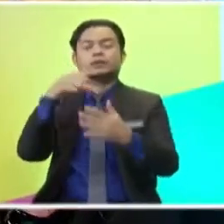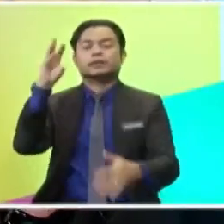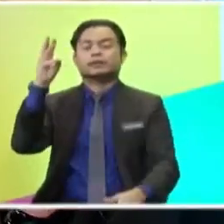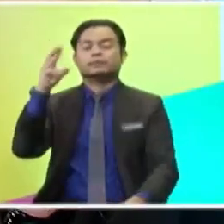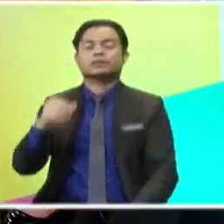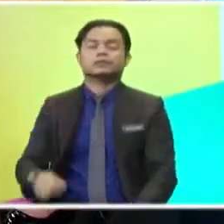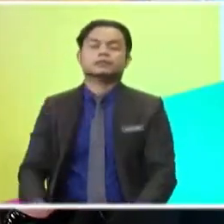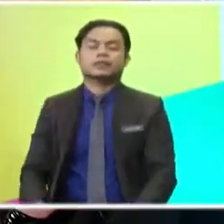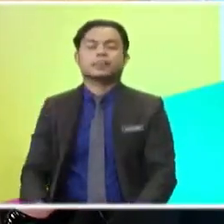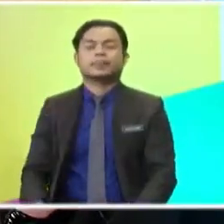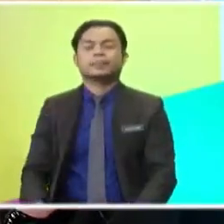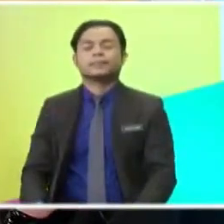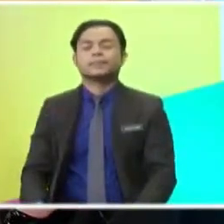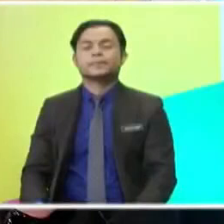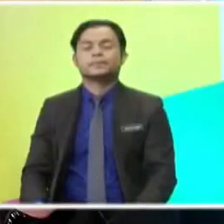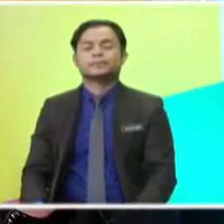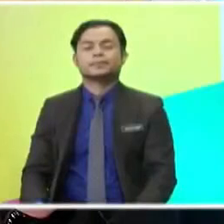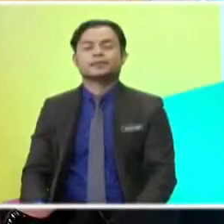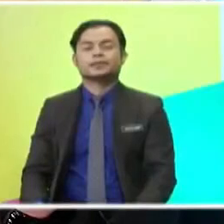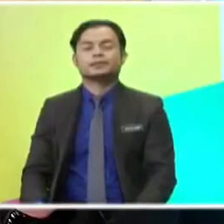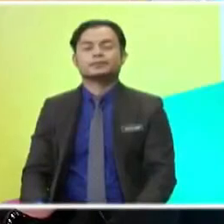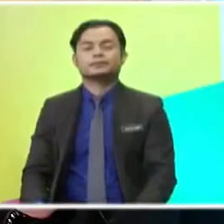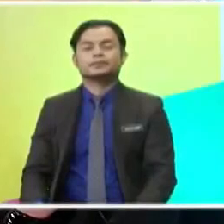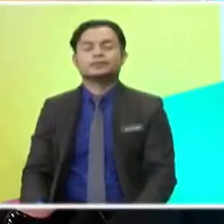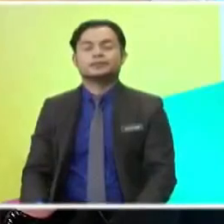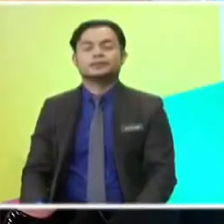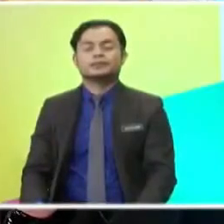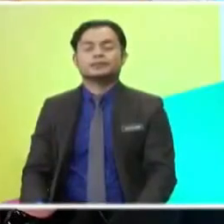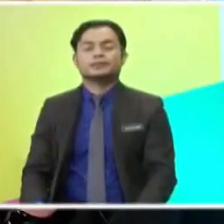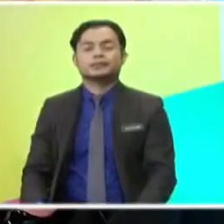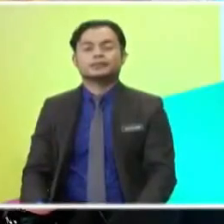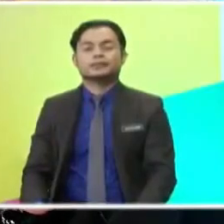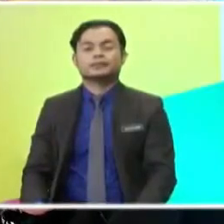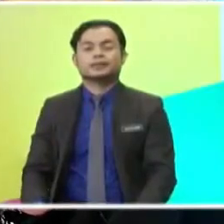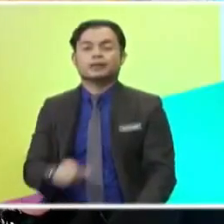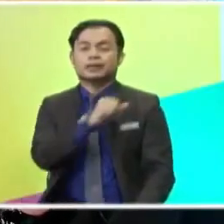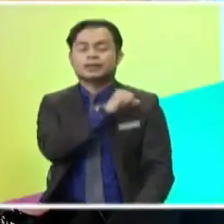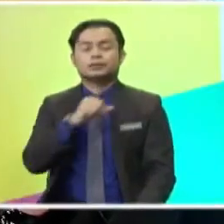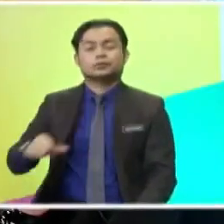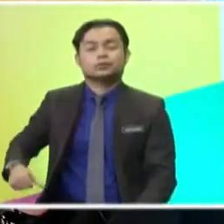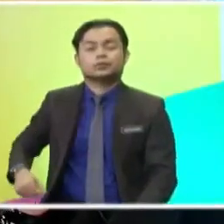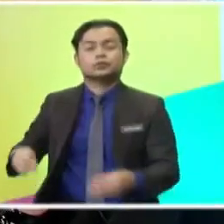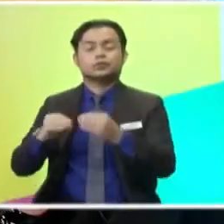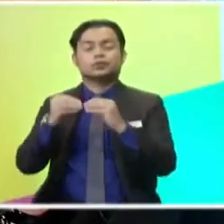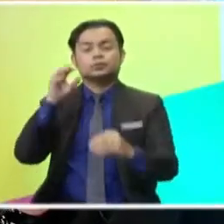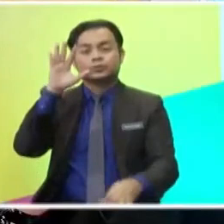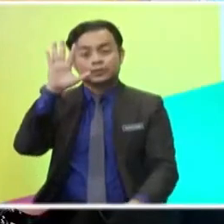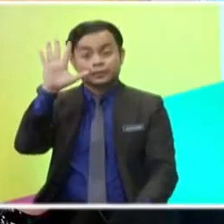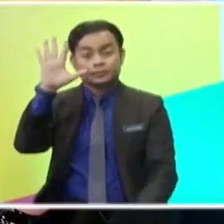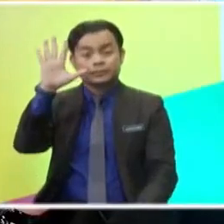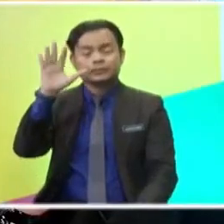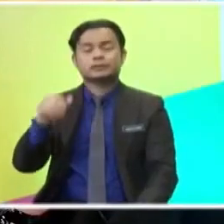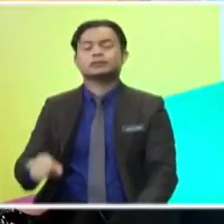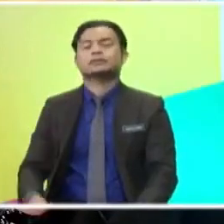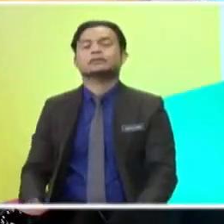Cikgu Zakaria katakan sebentar tadi, yang di-Pertuan Agong kelima dari negeri Kedah telah menjawab jawatan sebagai Sri Paduka Baginda yang